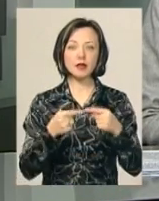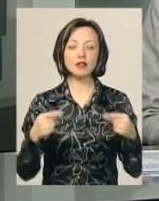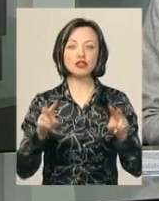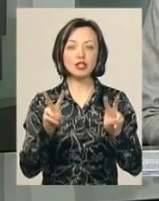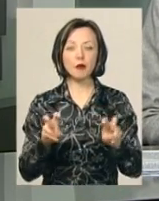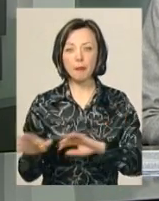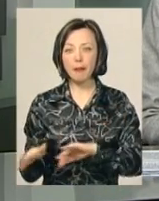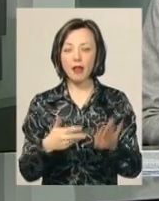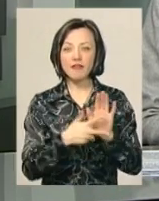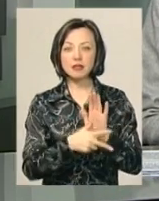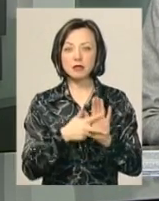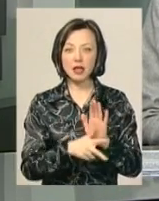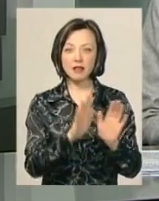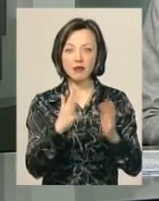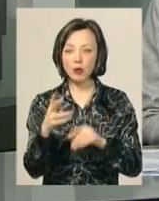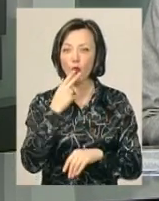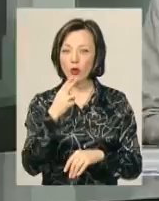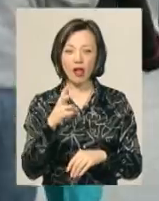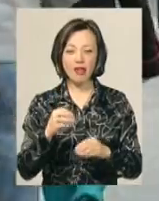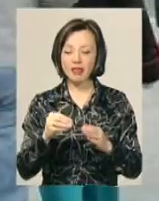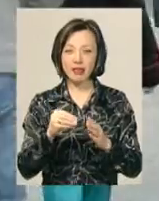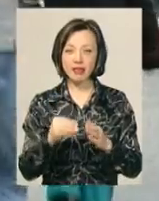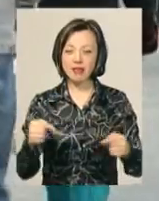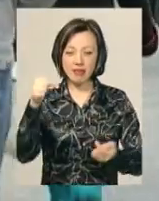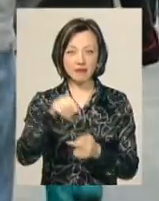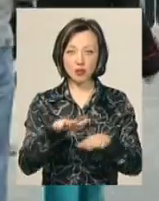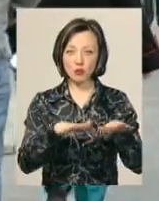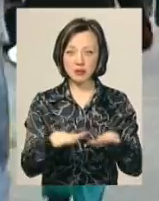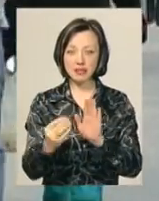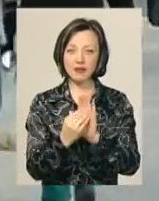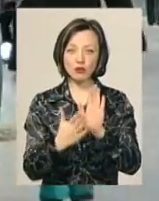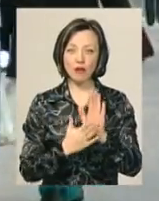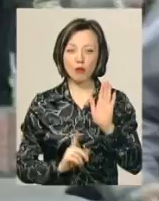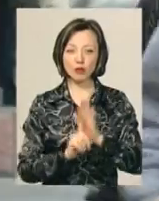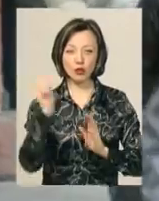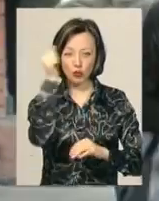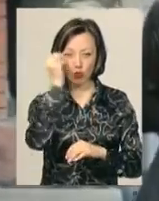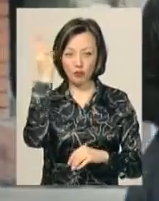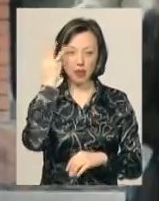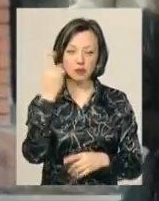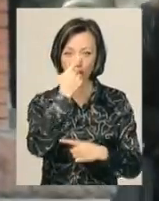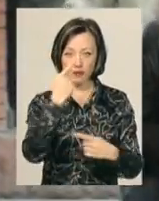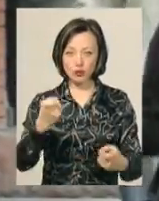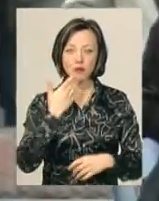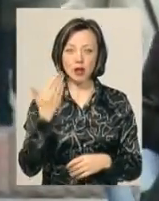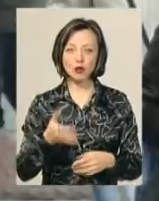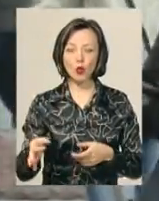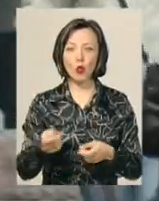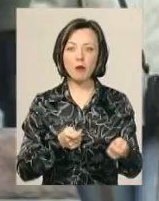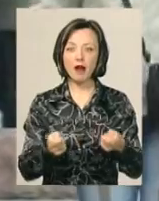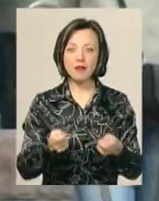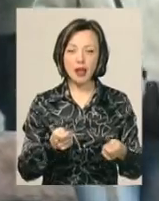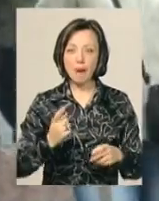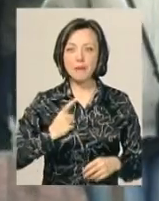тем, 80 випадків куріння в невстановлених місцях зафіксували від початку року у Хмельницькому. Про це повідомив речник управління патрульної